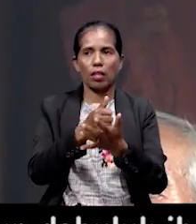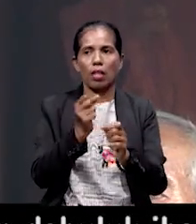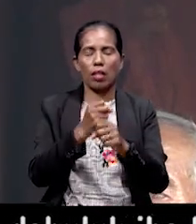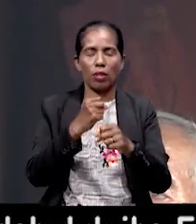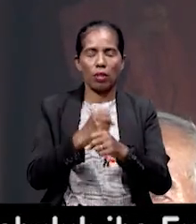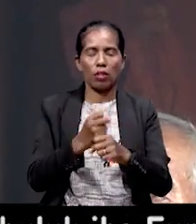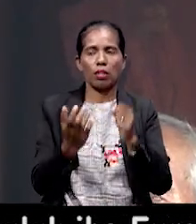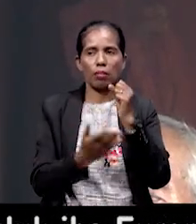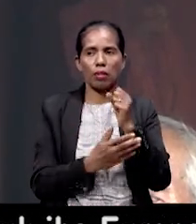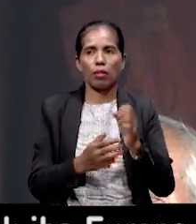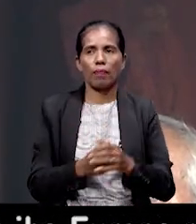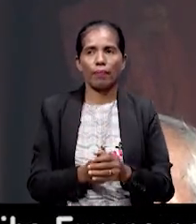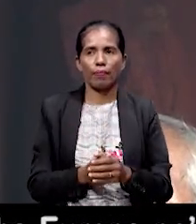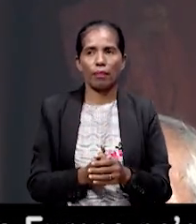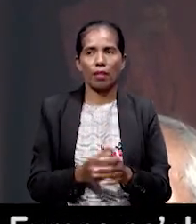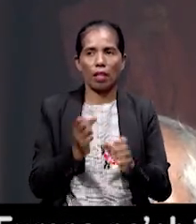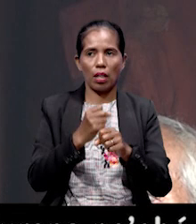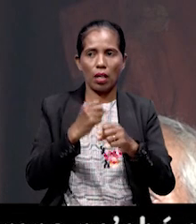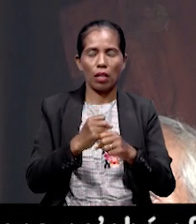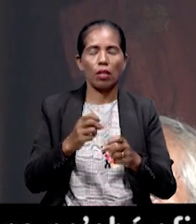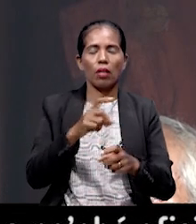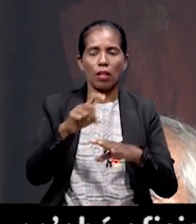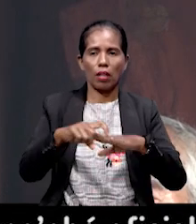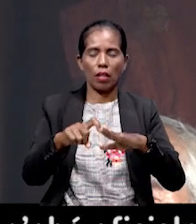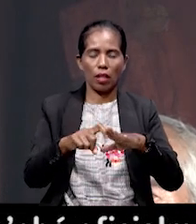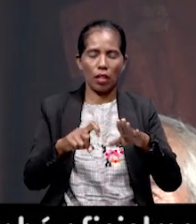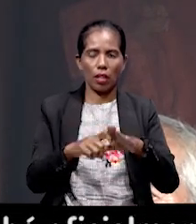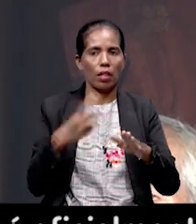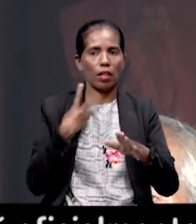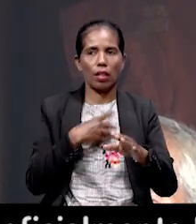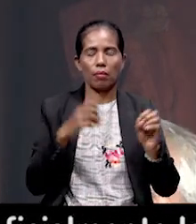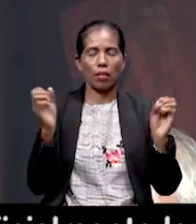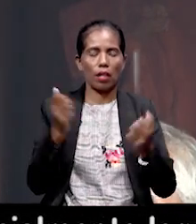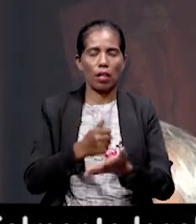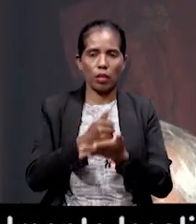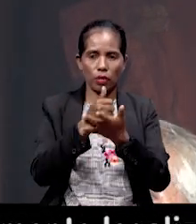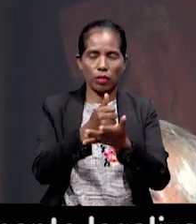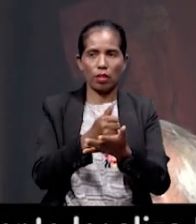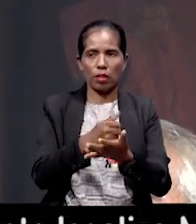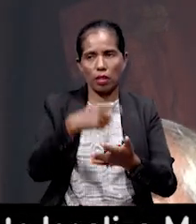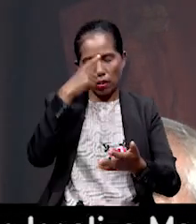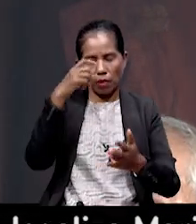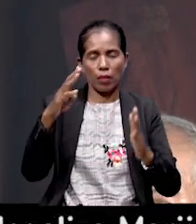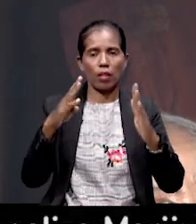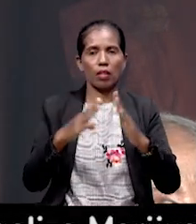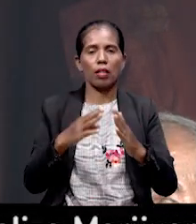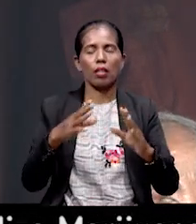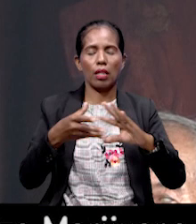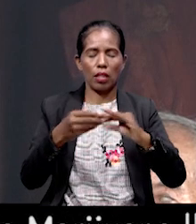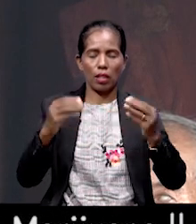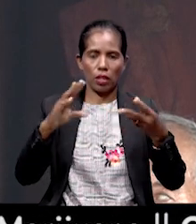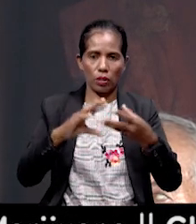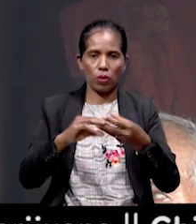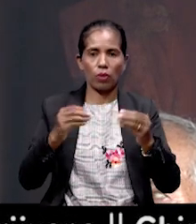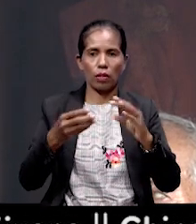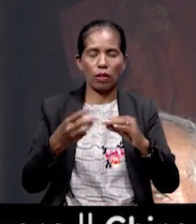halo ai halo ho kaleng ne amila la azuda idene tamba ninia valor historiku valor tradisional